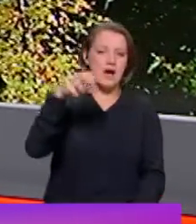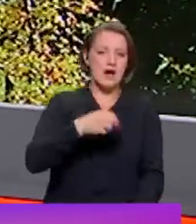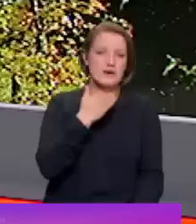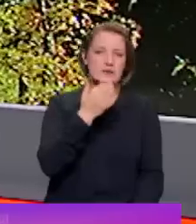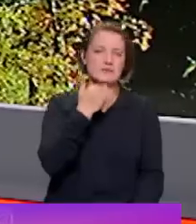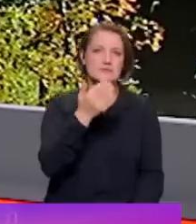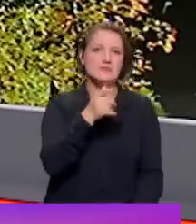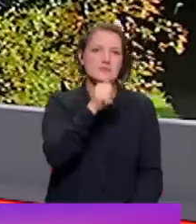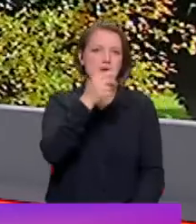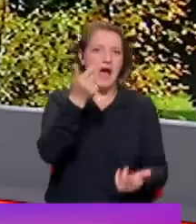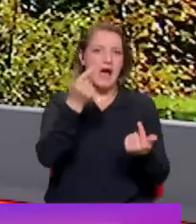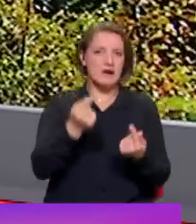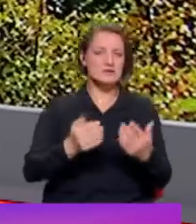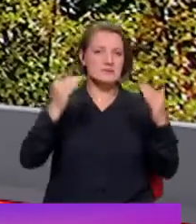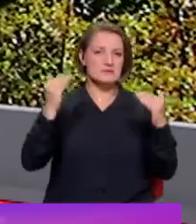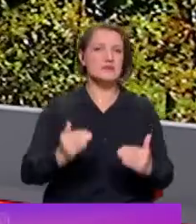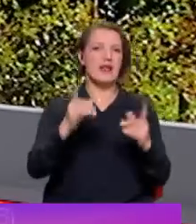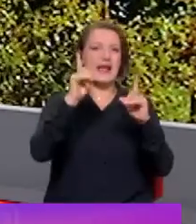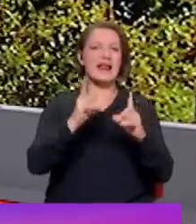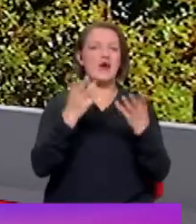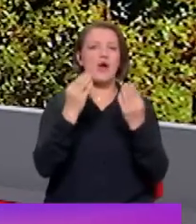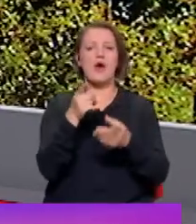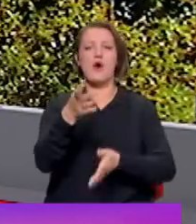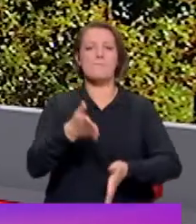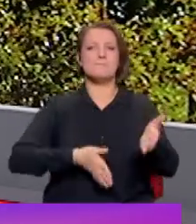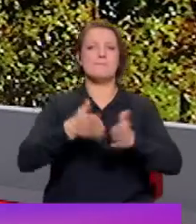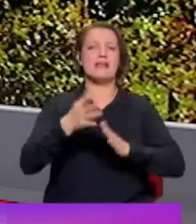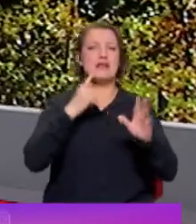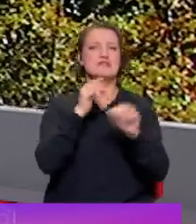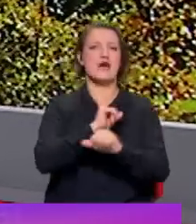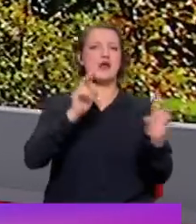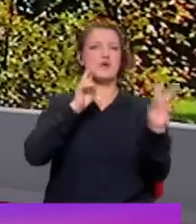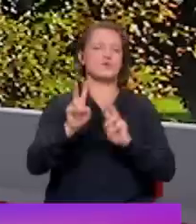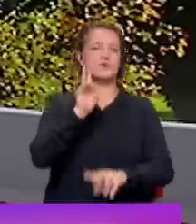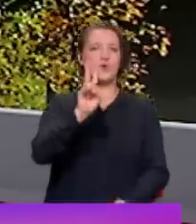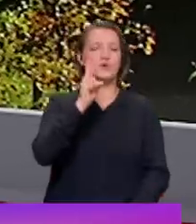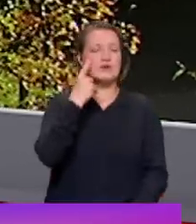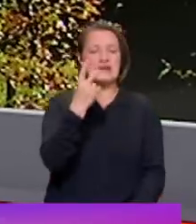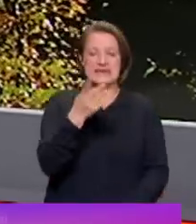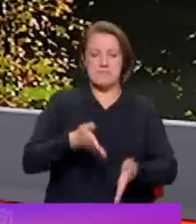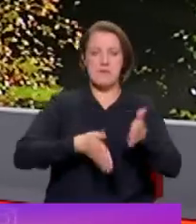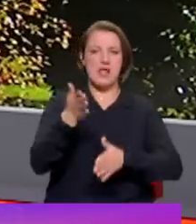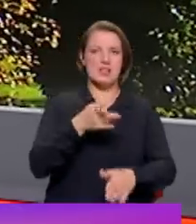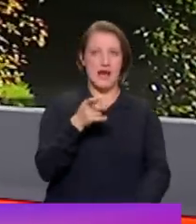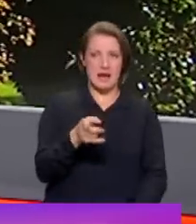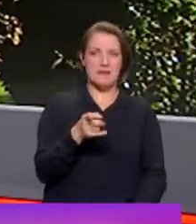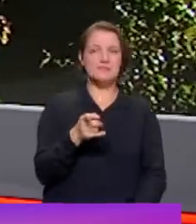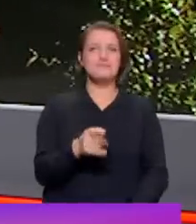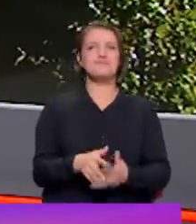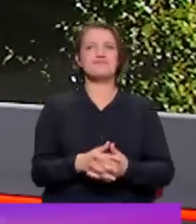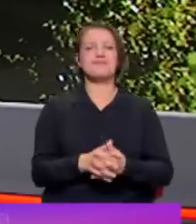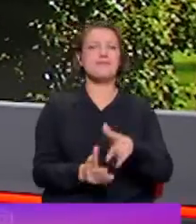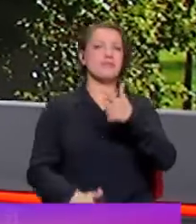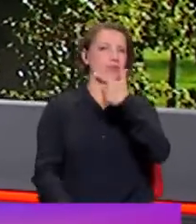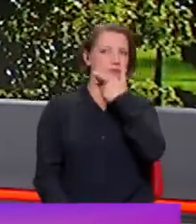seviyeye geldiği için ilk olarak ve en çok o mahallelerin etkilendiğini görüyoruz iki Mahalle özellikle öne çıkıyor Dolayısıyla